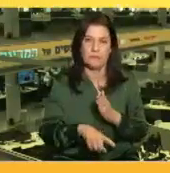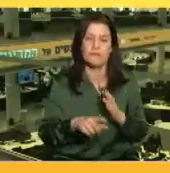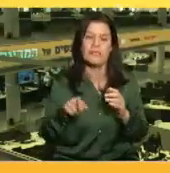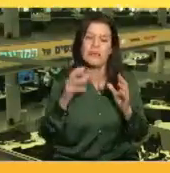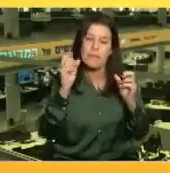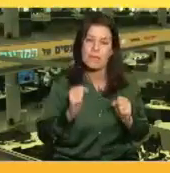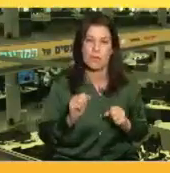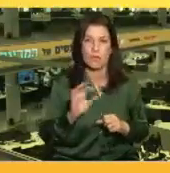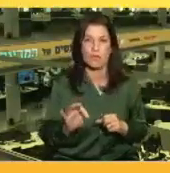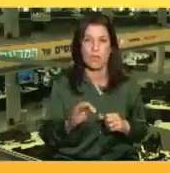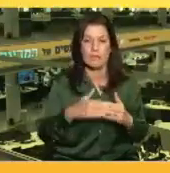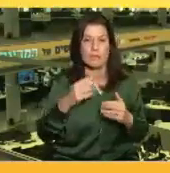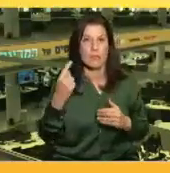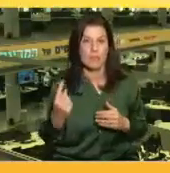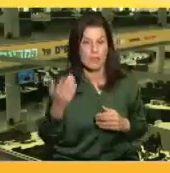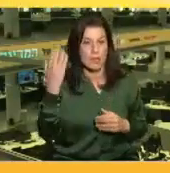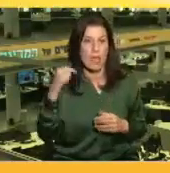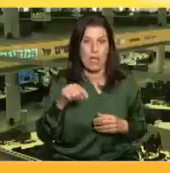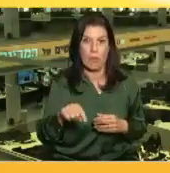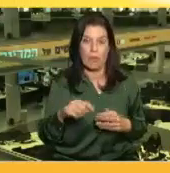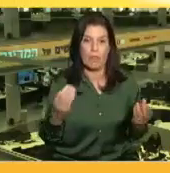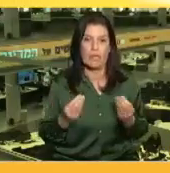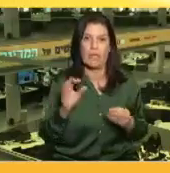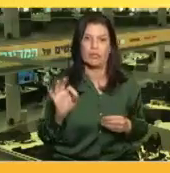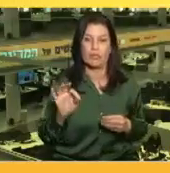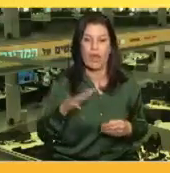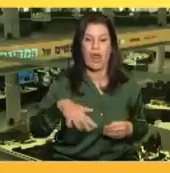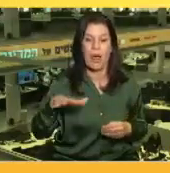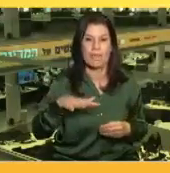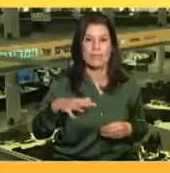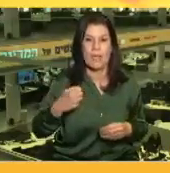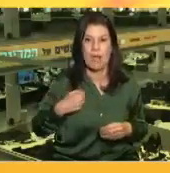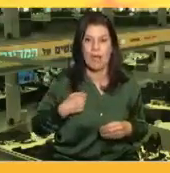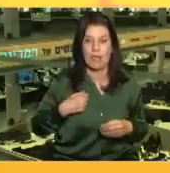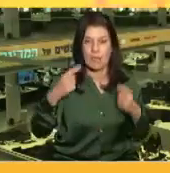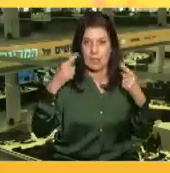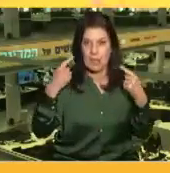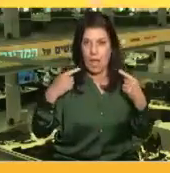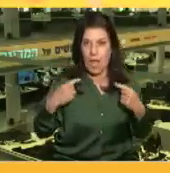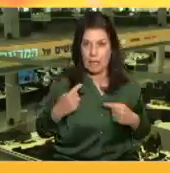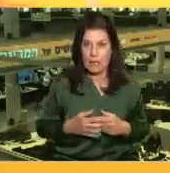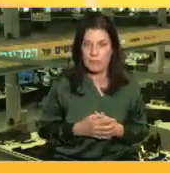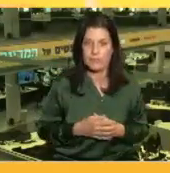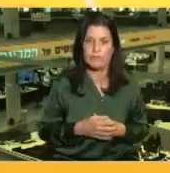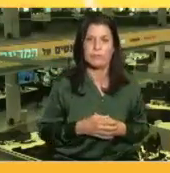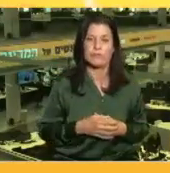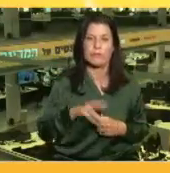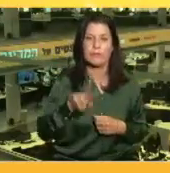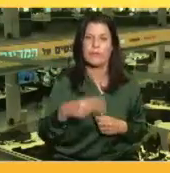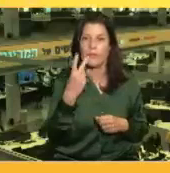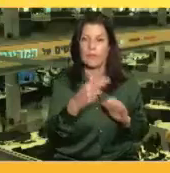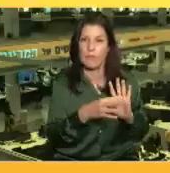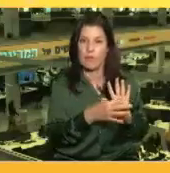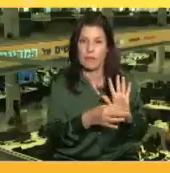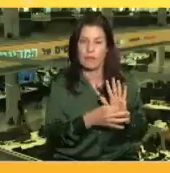ביסודות שלה. תראי, מצד אחד, היה פה עניין של המגזר, בוא, הדתי חרדי. מגזר, רגע, שני, לא, יש לי פה שני נקודות, שתי